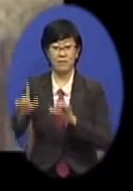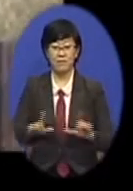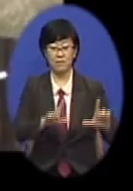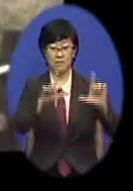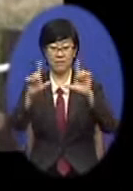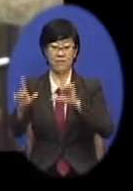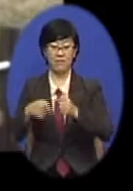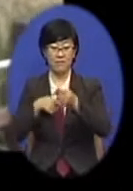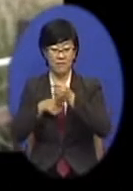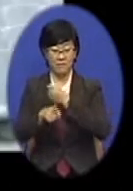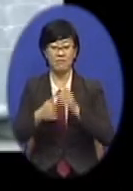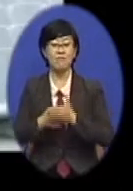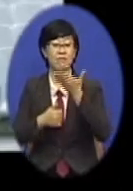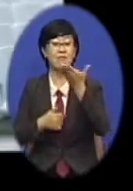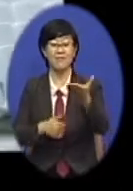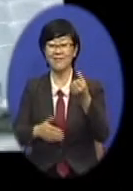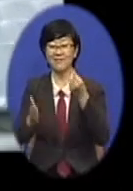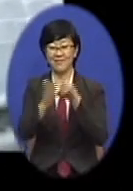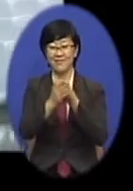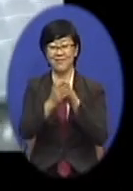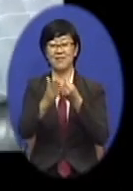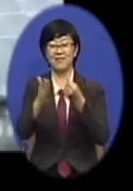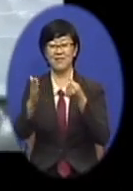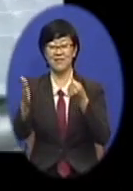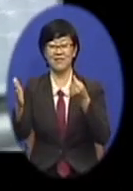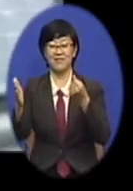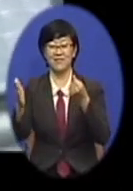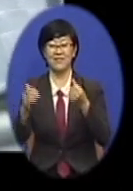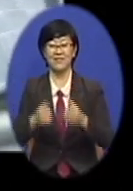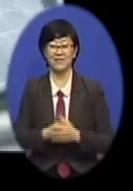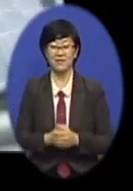내가 사는 이유 너 때문이야.